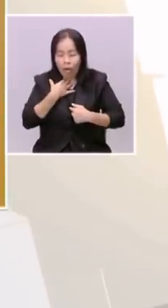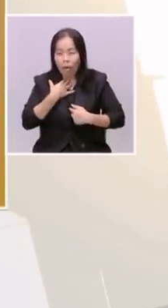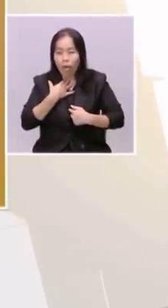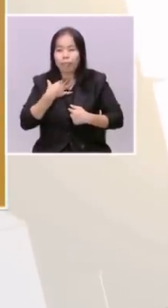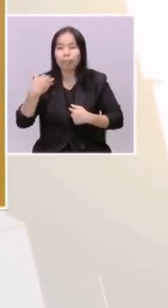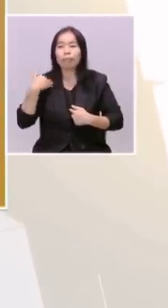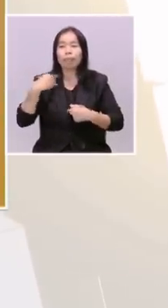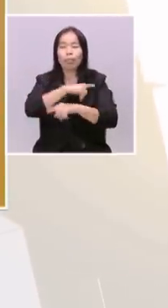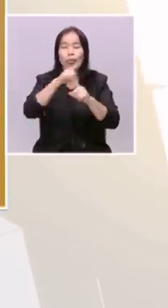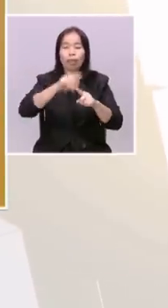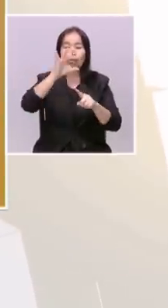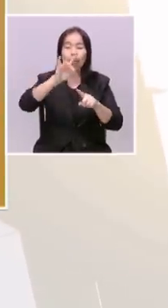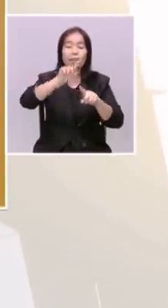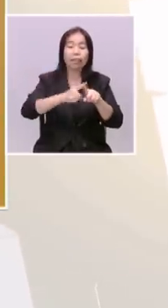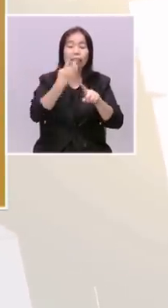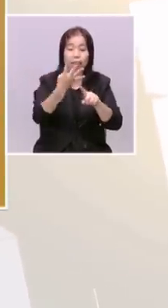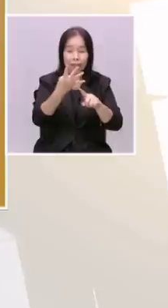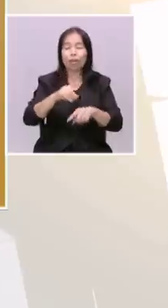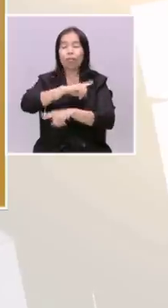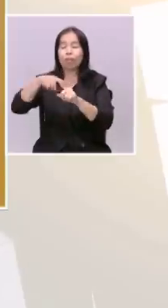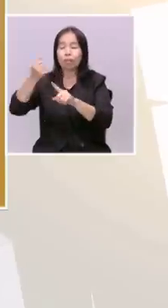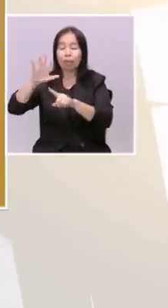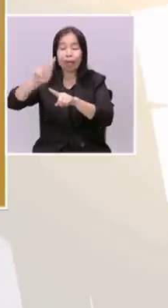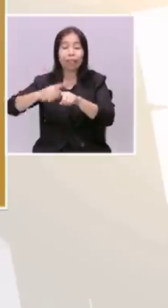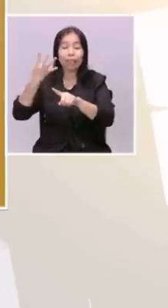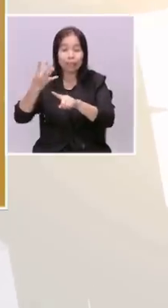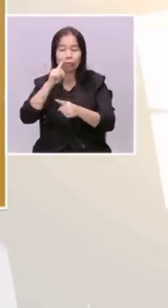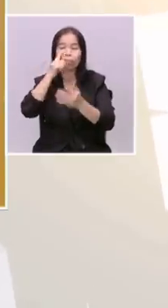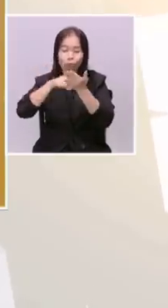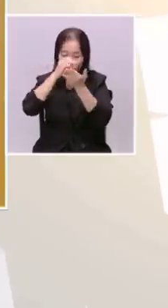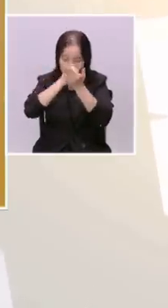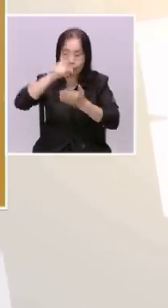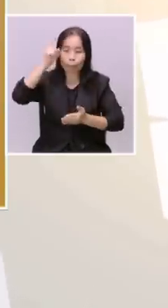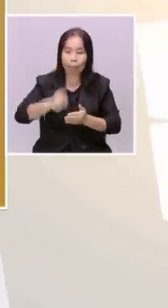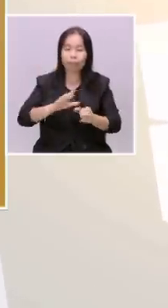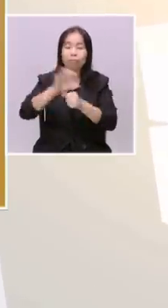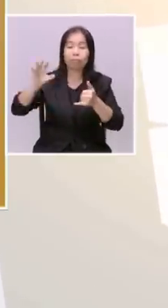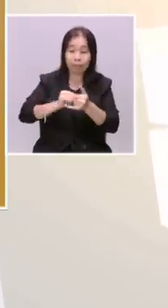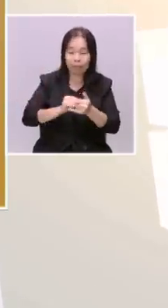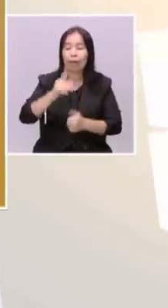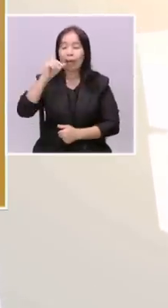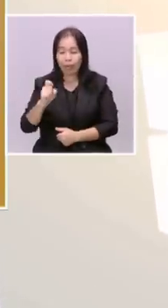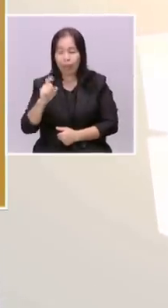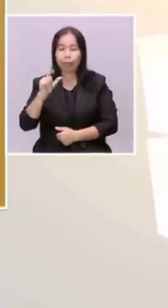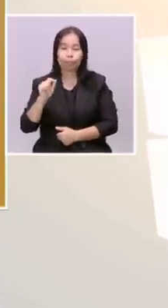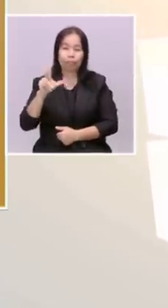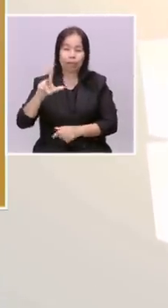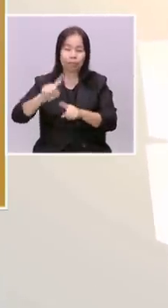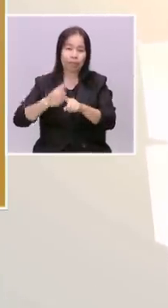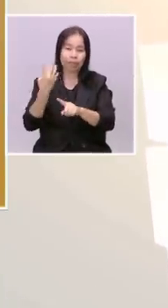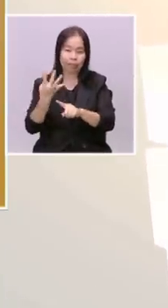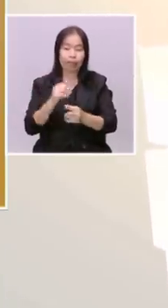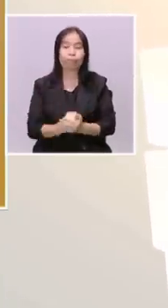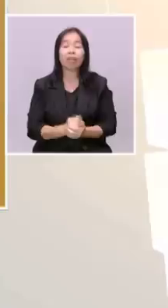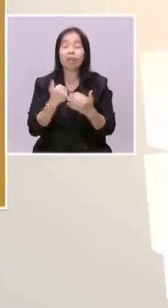คอเนี่ยในช่วงวันที่ 8เมษายน 15เมษายนได้รับการแต่ว่าพบเชื้อนะคะและเสียชีวิต 23เมษายนค่ะ